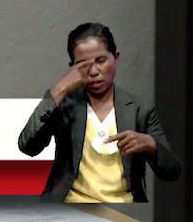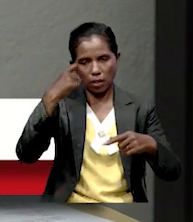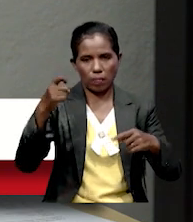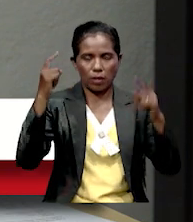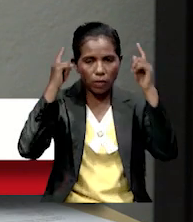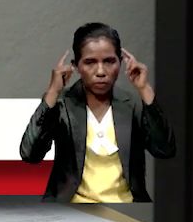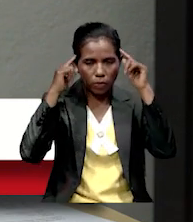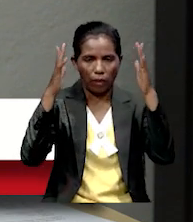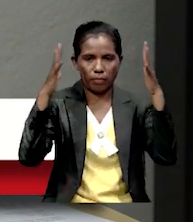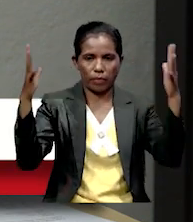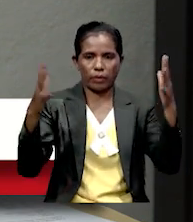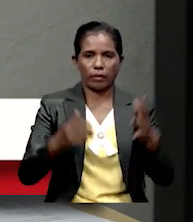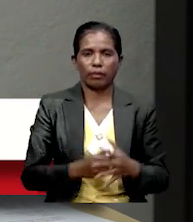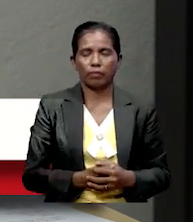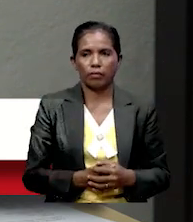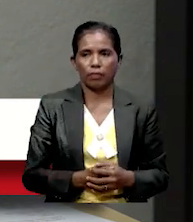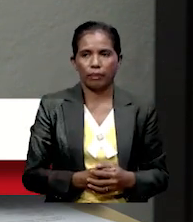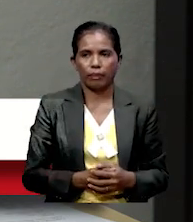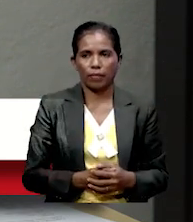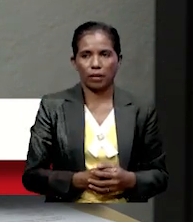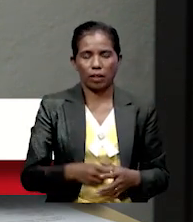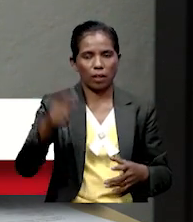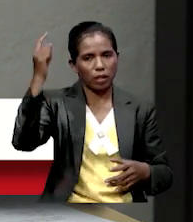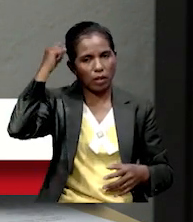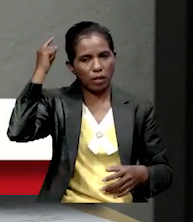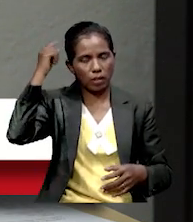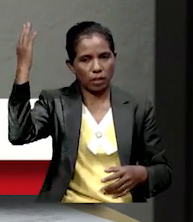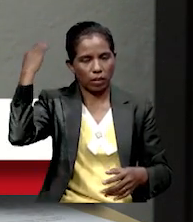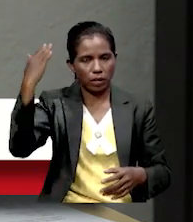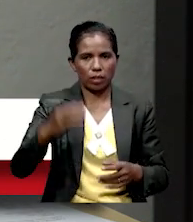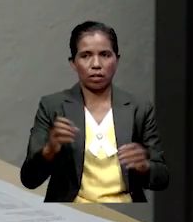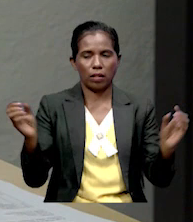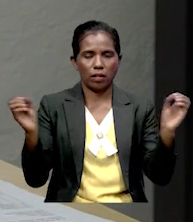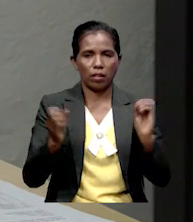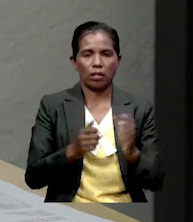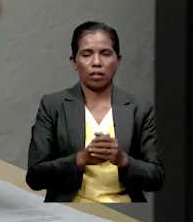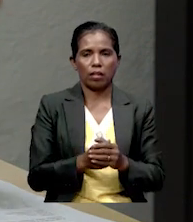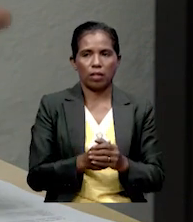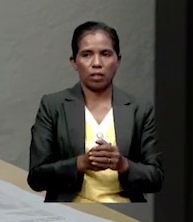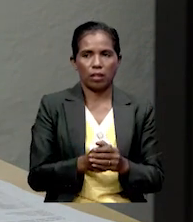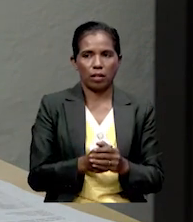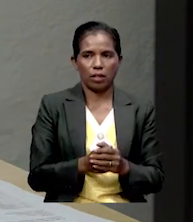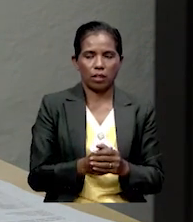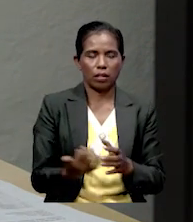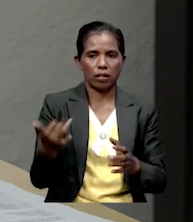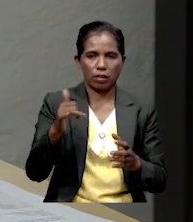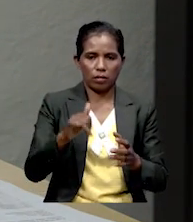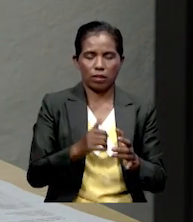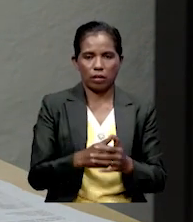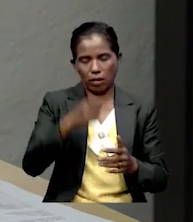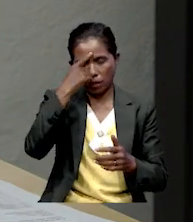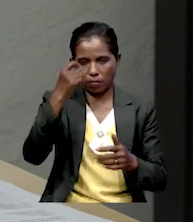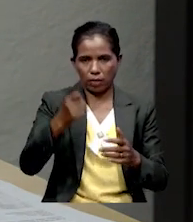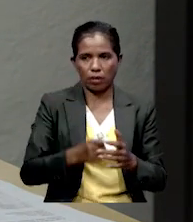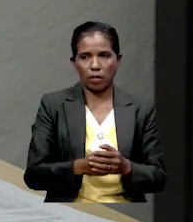ve narsa cairan nebe aliran ho sina bane la ne nia ken pukun cira ne tamba nene